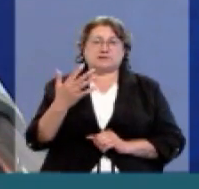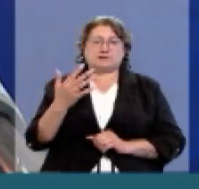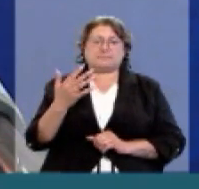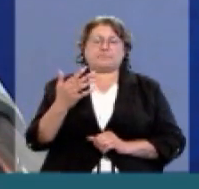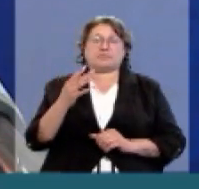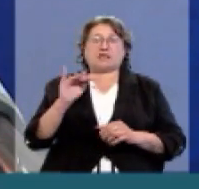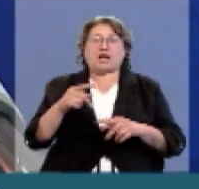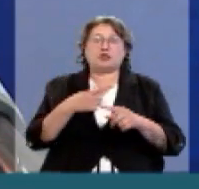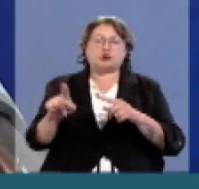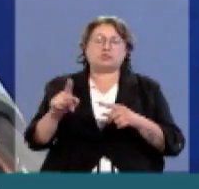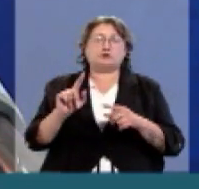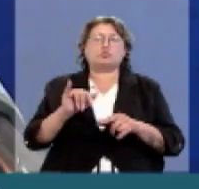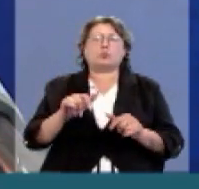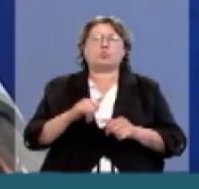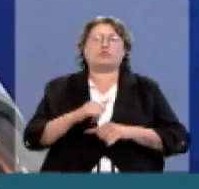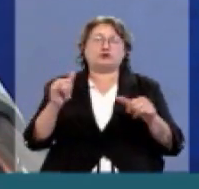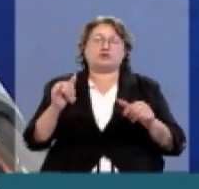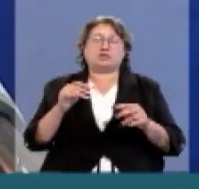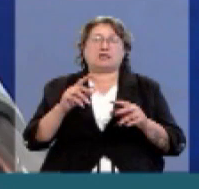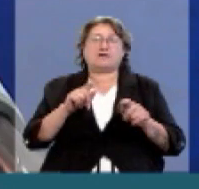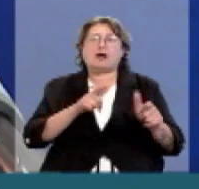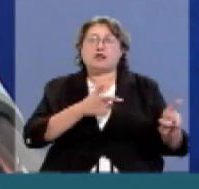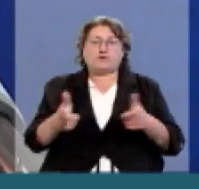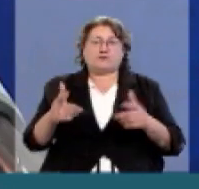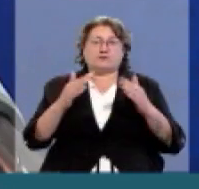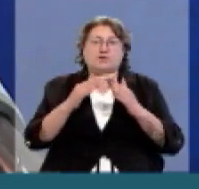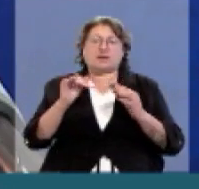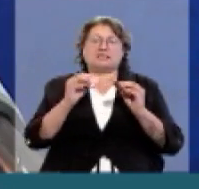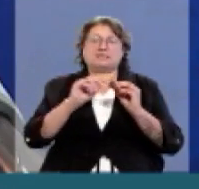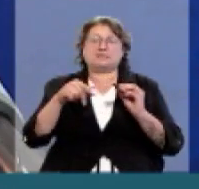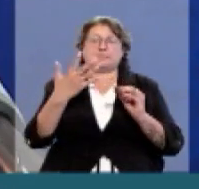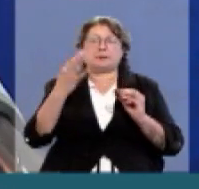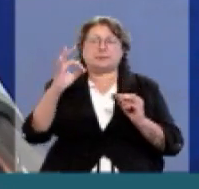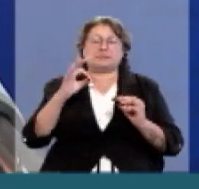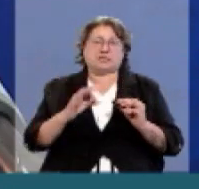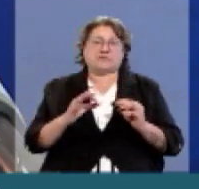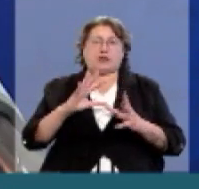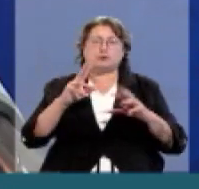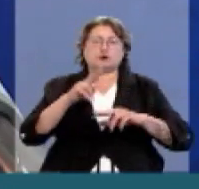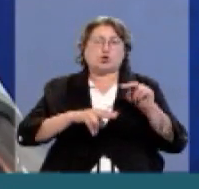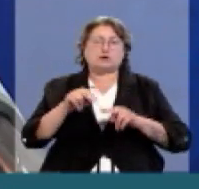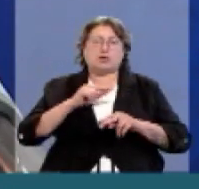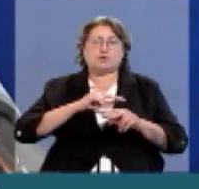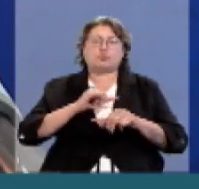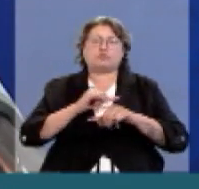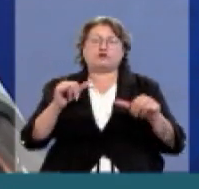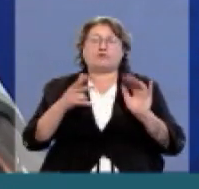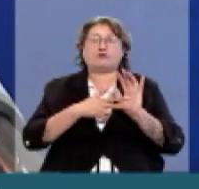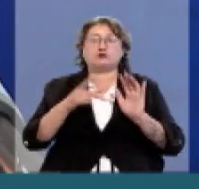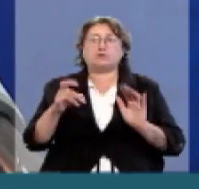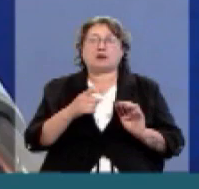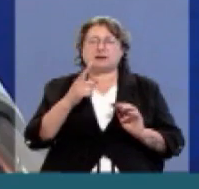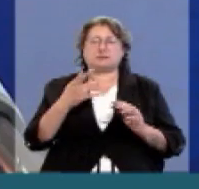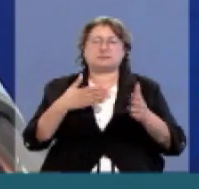Одан басқа тұрғын үйді пайдалануға беру 10,5%-ға артқаны байқалады. Құрылыс жұмыстарының көлемі 8 есеге ұлғайып,